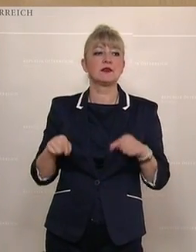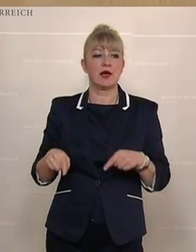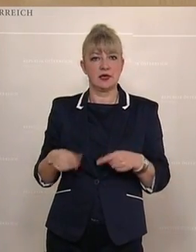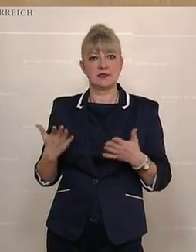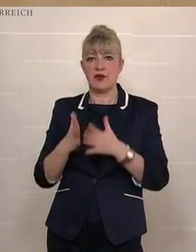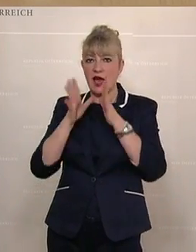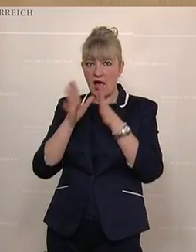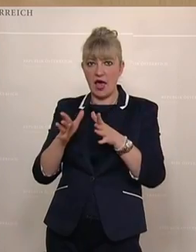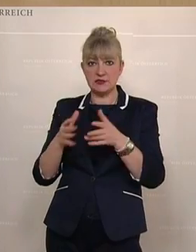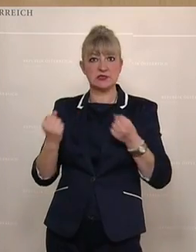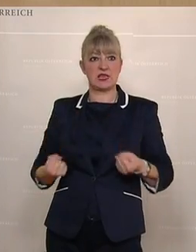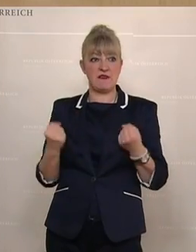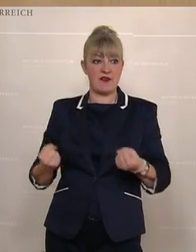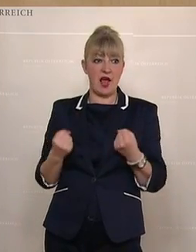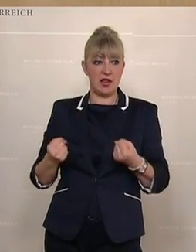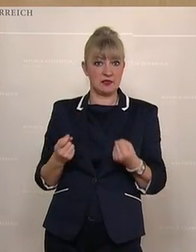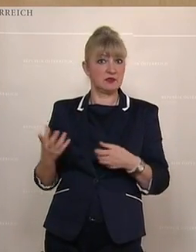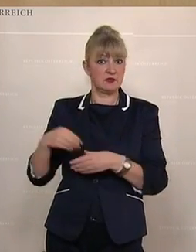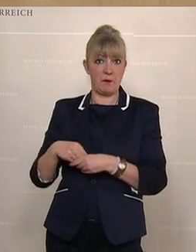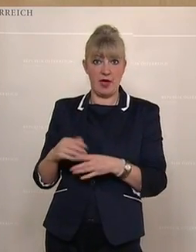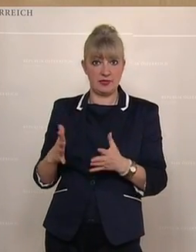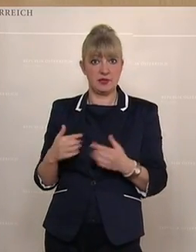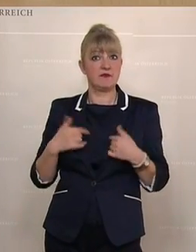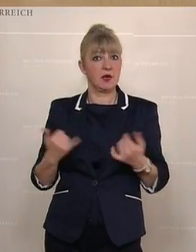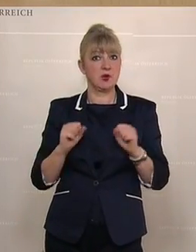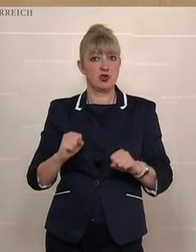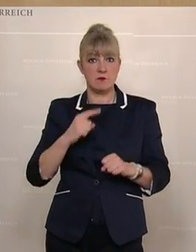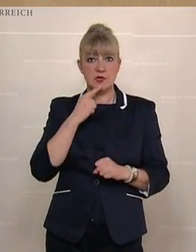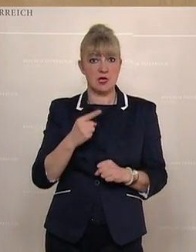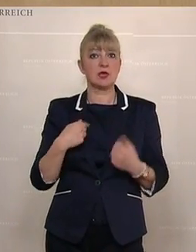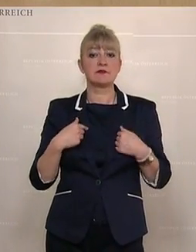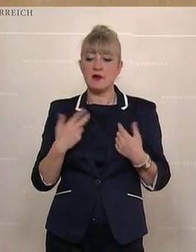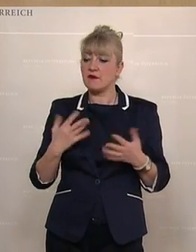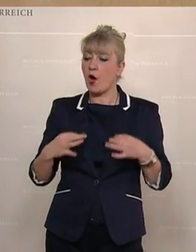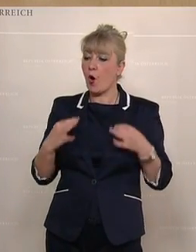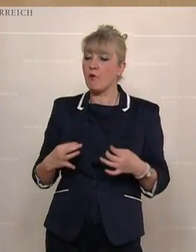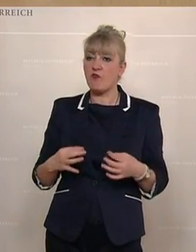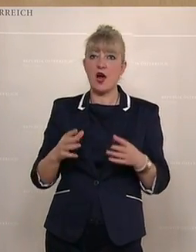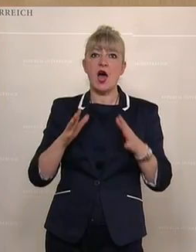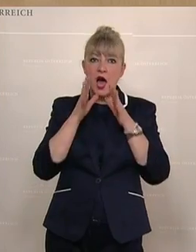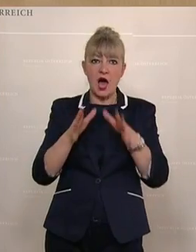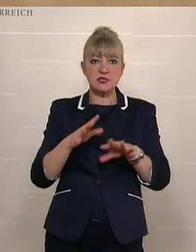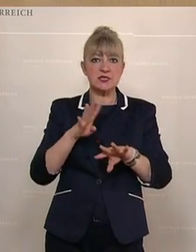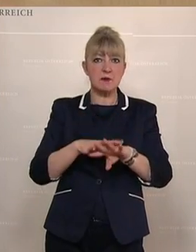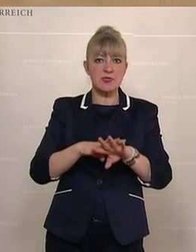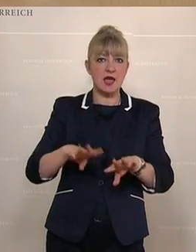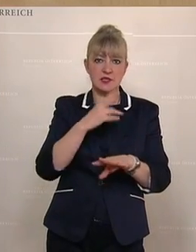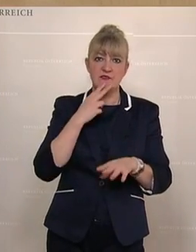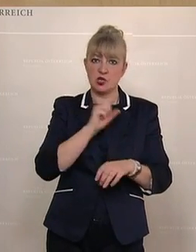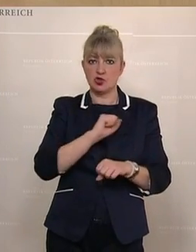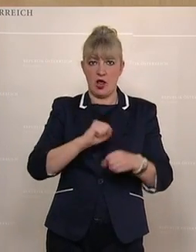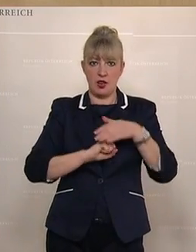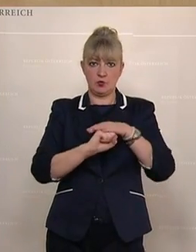Hass und Gewalt nicht umfasst. Und wir haben immer gesagt, wir wollen Opfern von Hass im Netz rasch